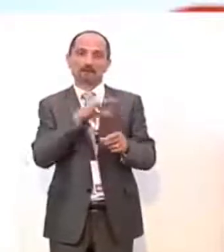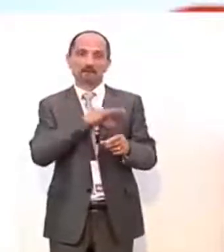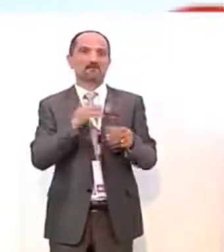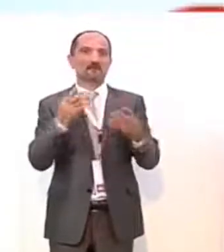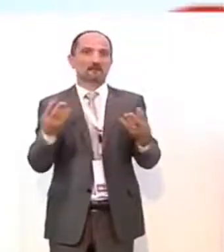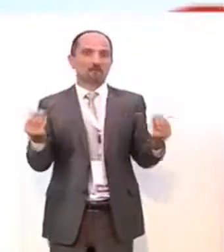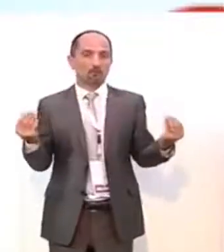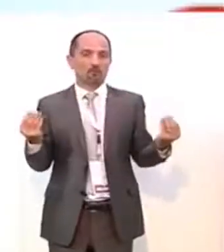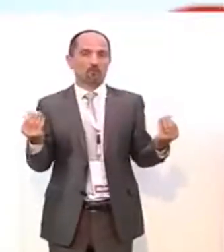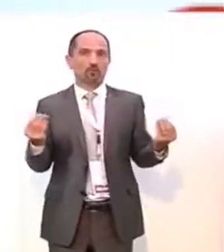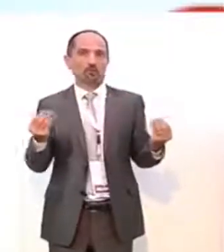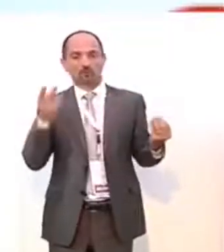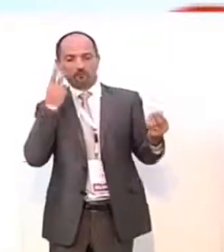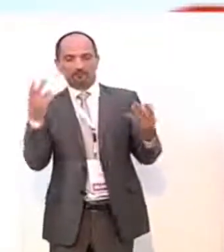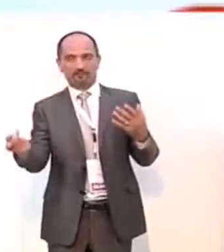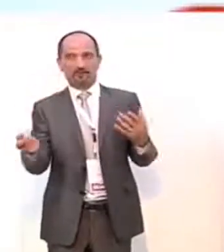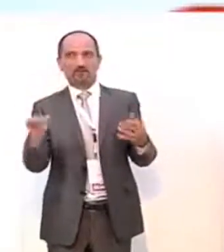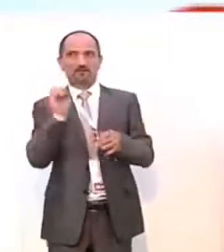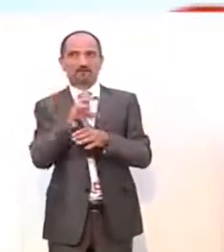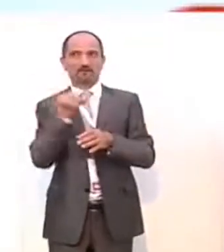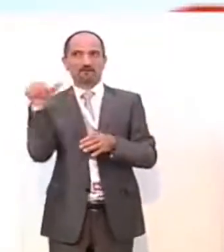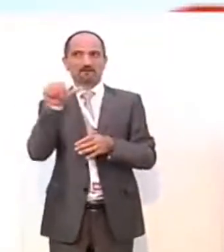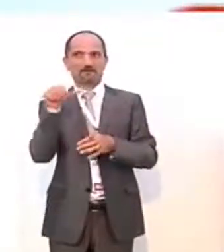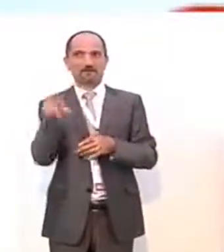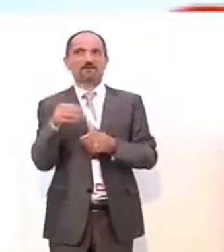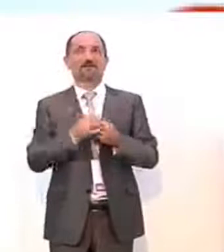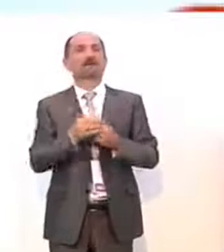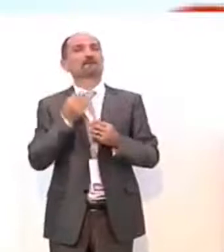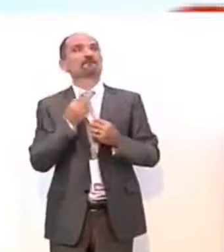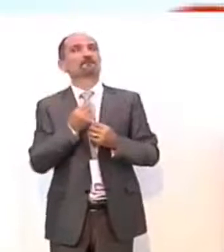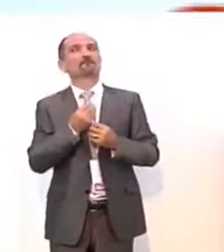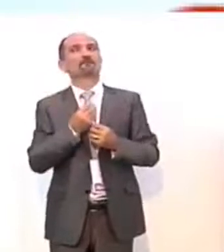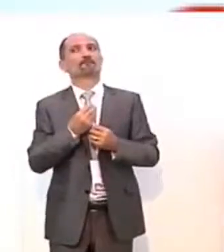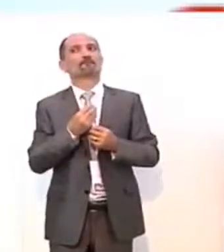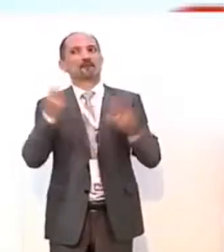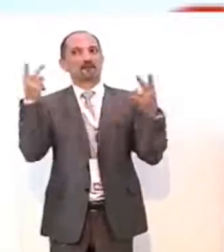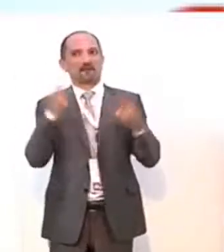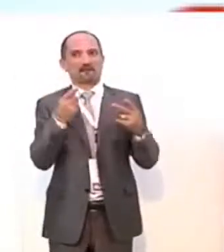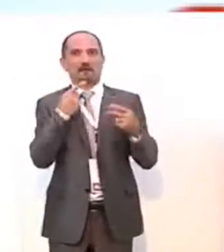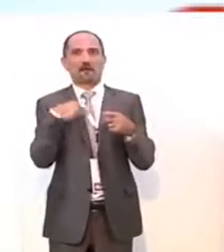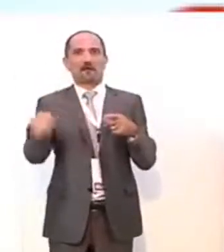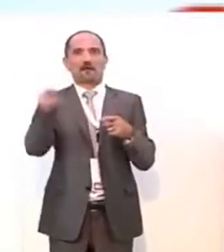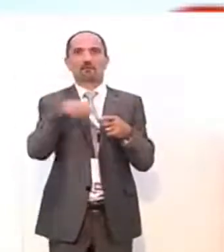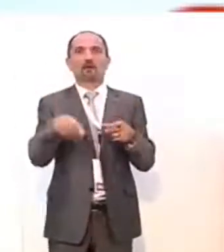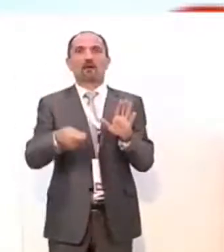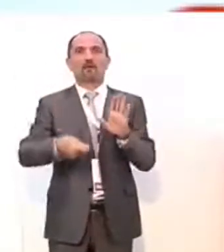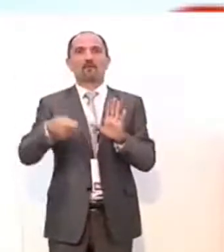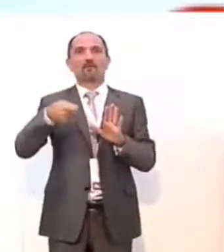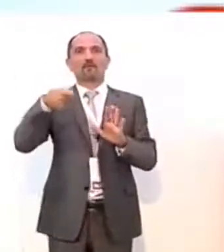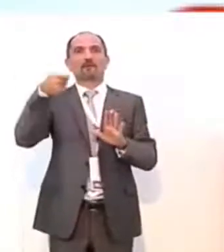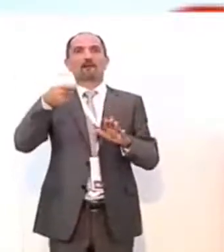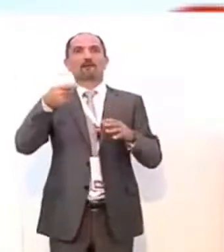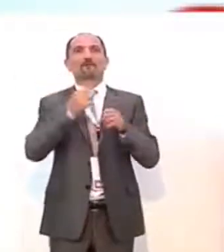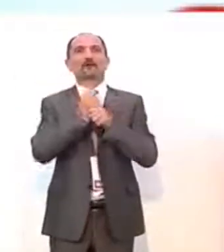anche rispetto alle cose che diceva la professoressa Sabatini. In realtà noi abbiamo aumentato tantissimo